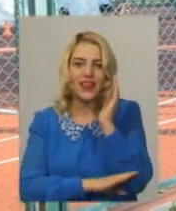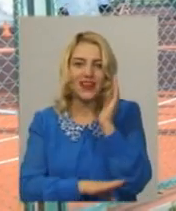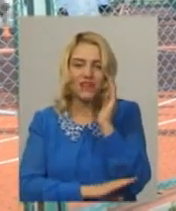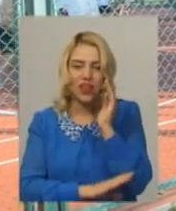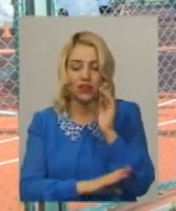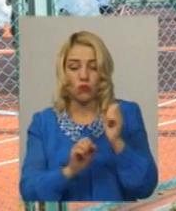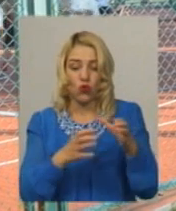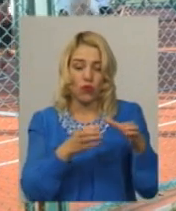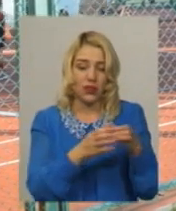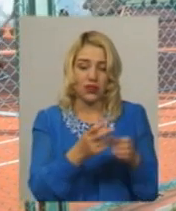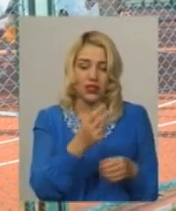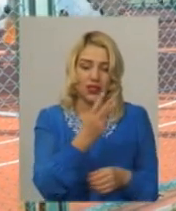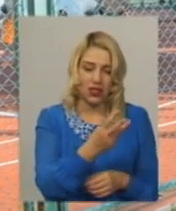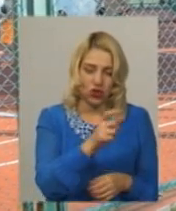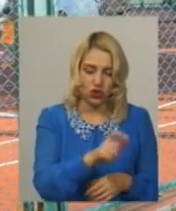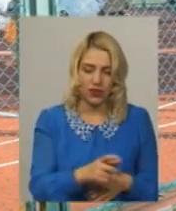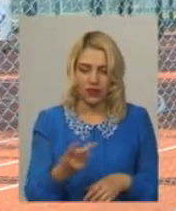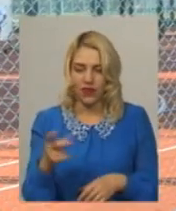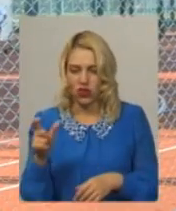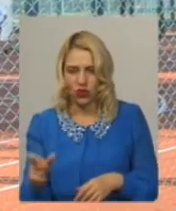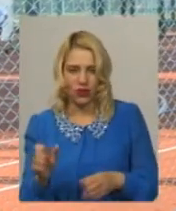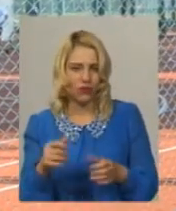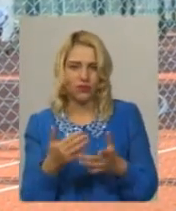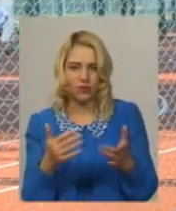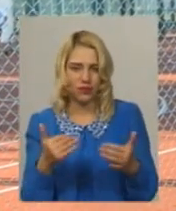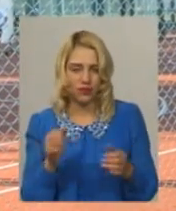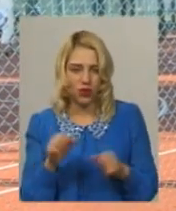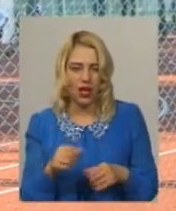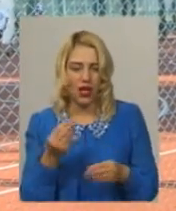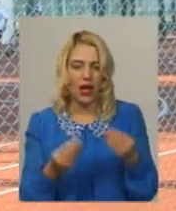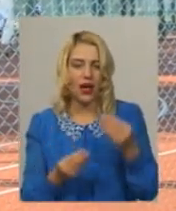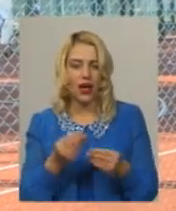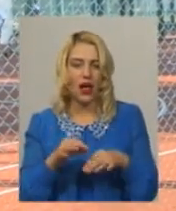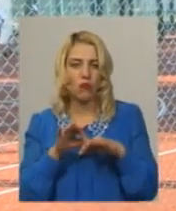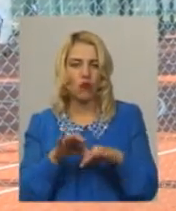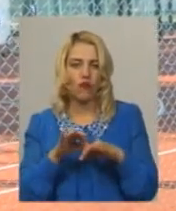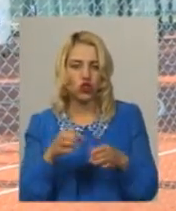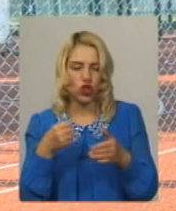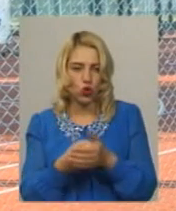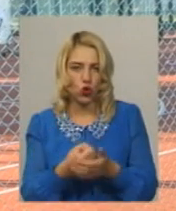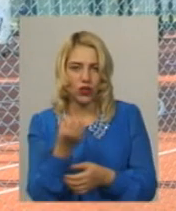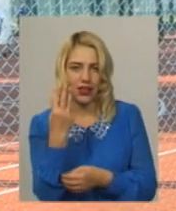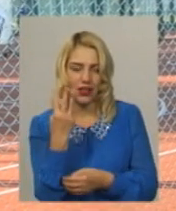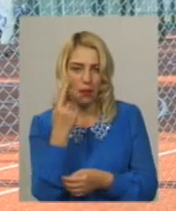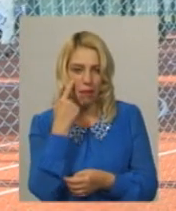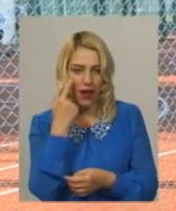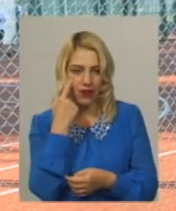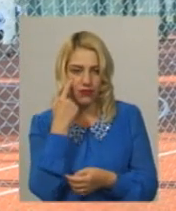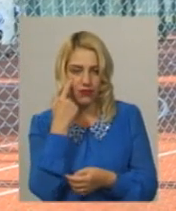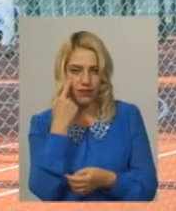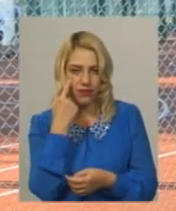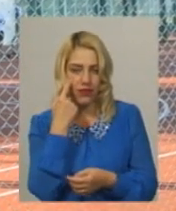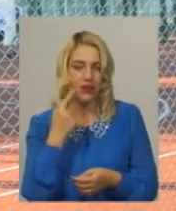по 3 чоловіка, по 2 чоловіка чи по 1. Гра вона проходить до 13 балів чи